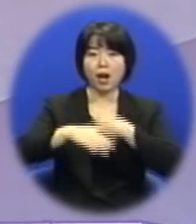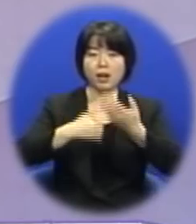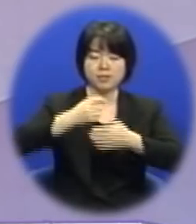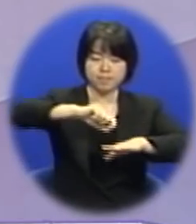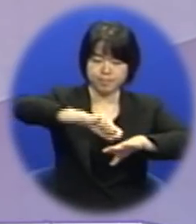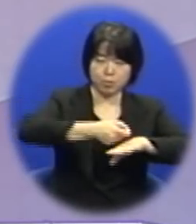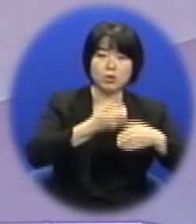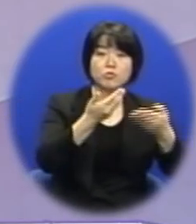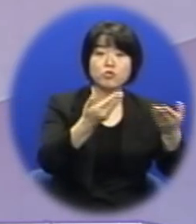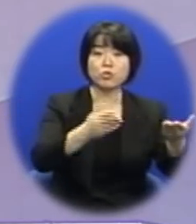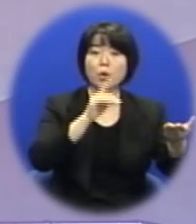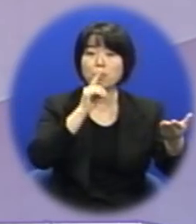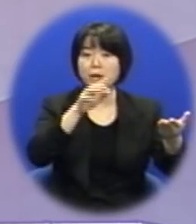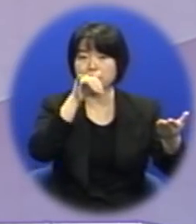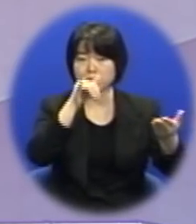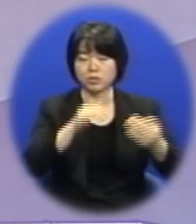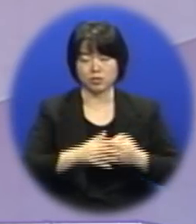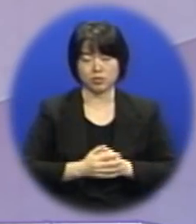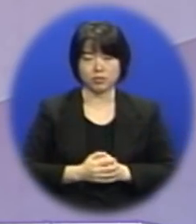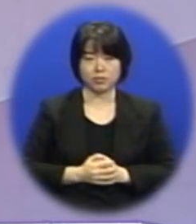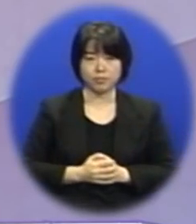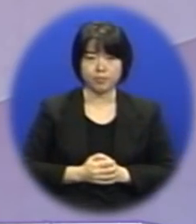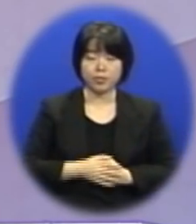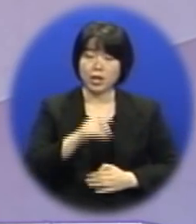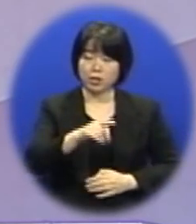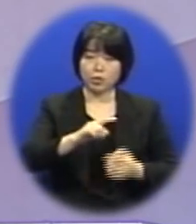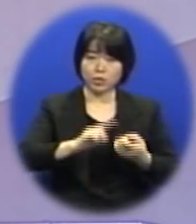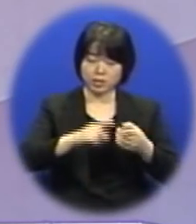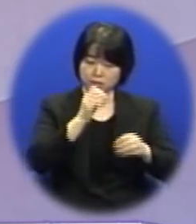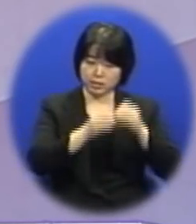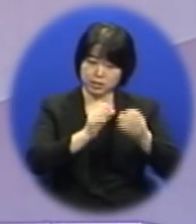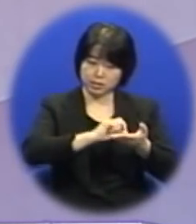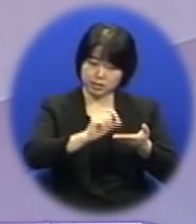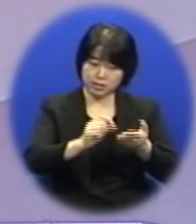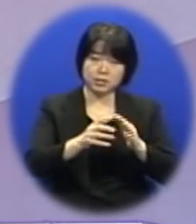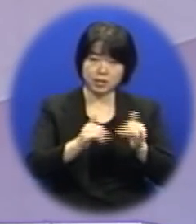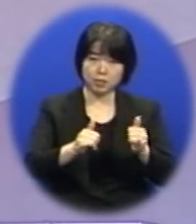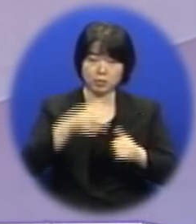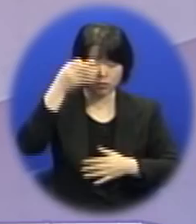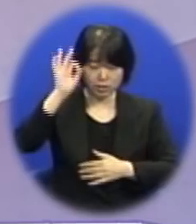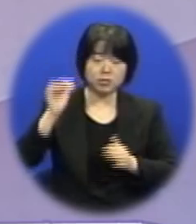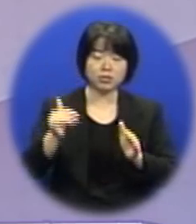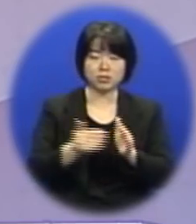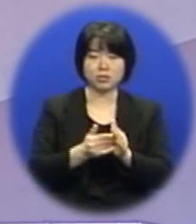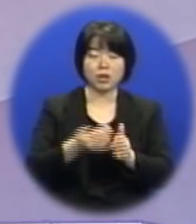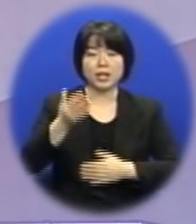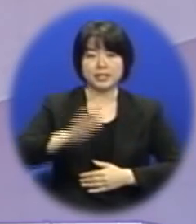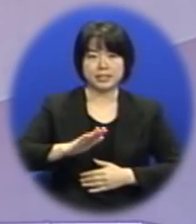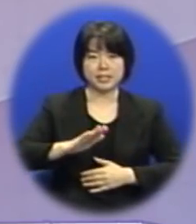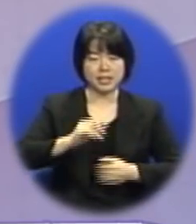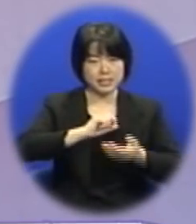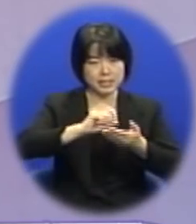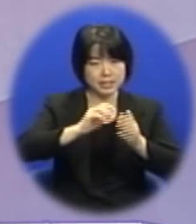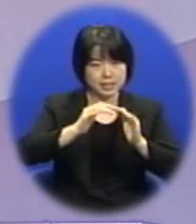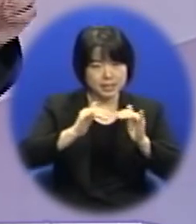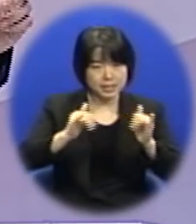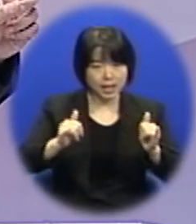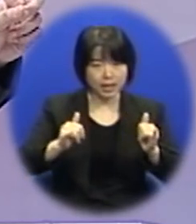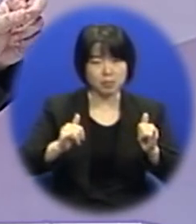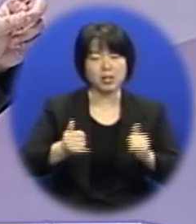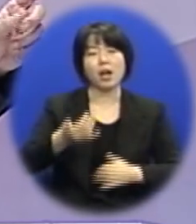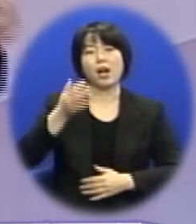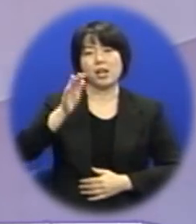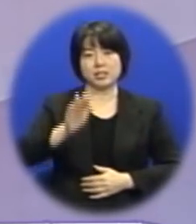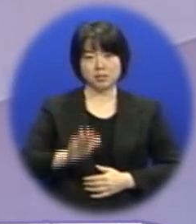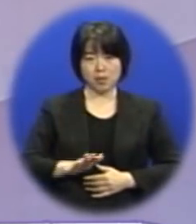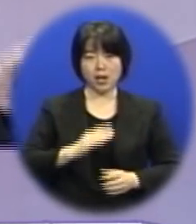징계하시겠다고 하셨어요. 그 점은 시편 기자도 인정합니다. 그러나 시편 기자는 그렇지만